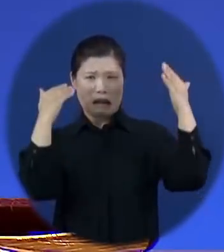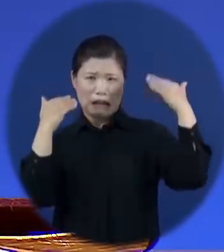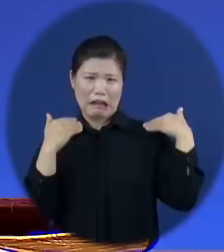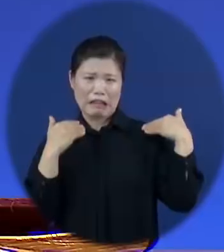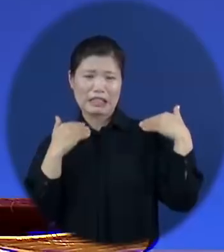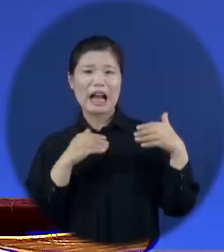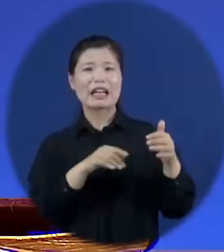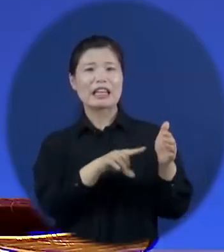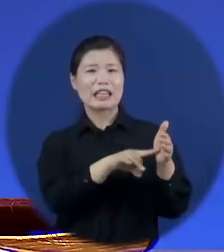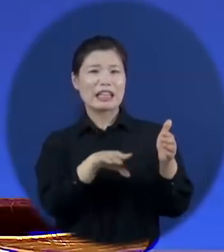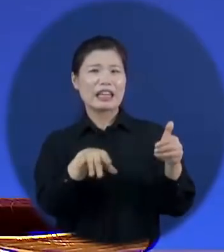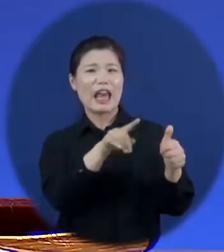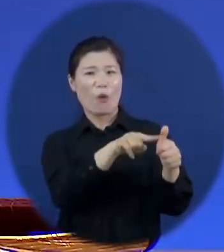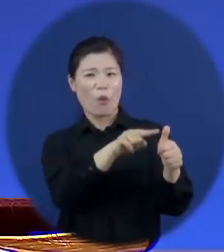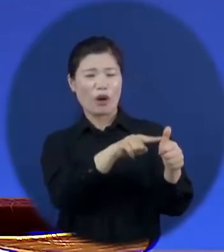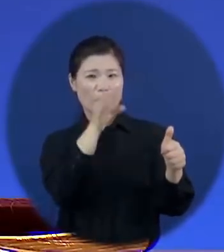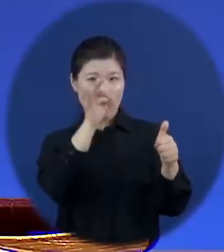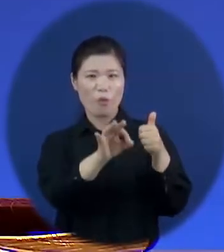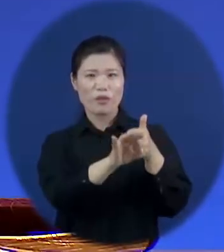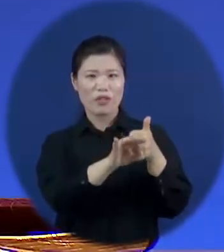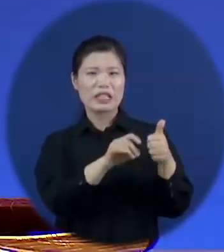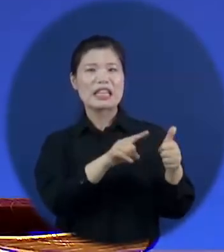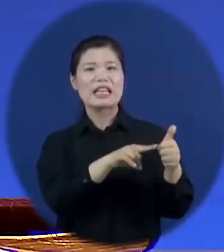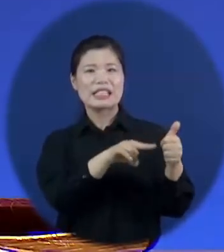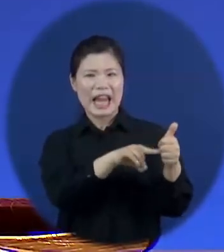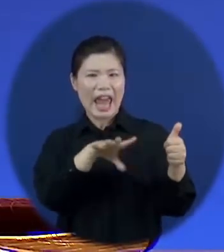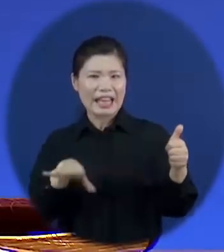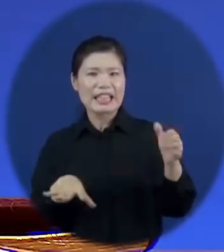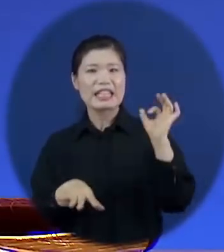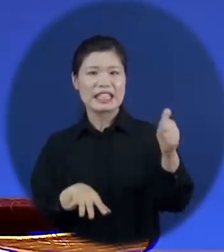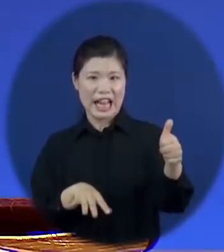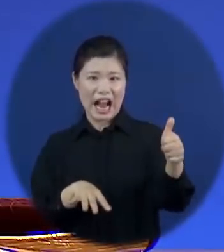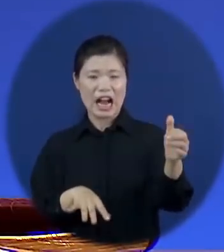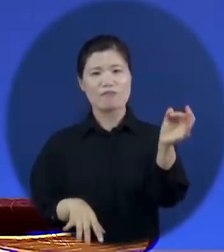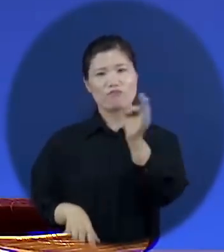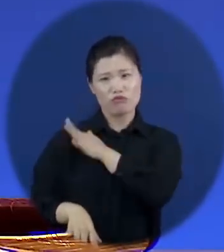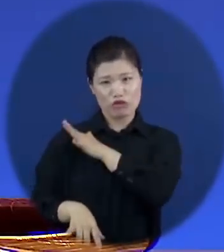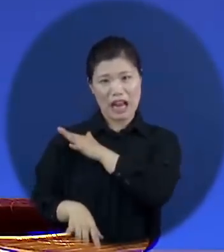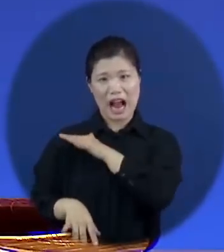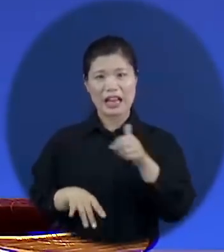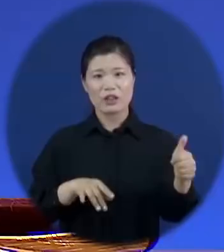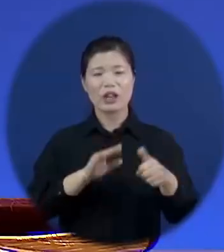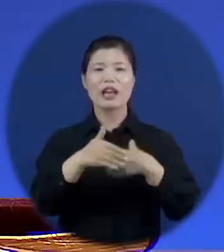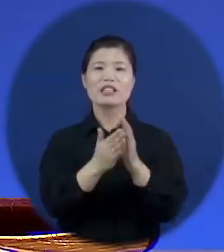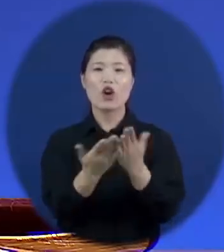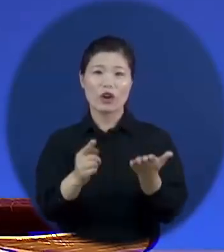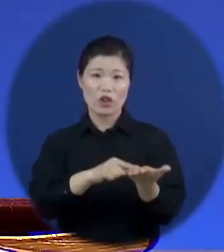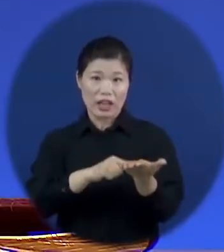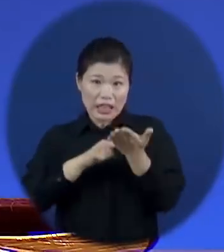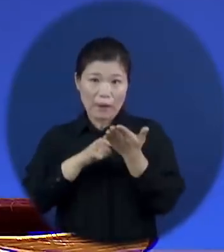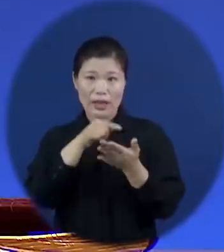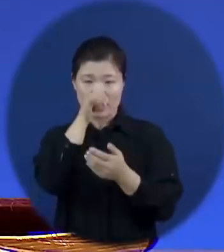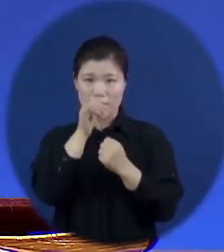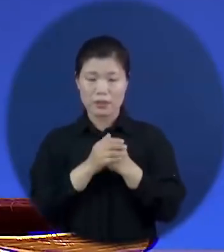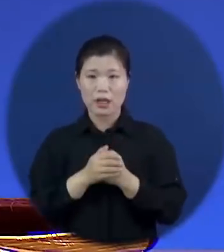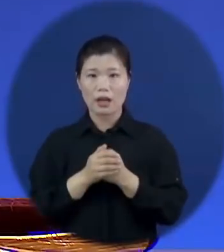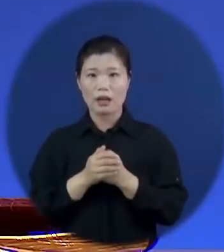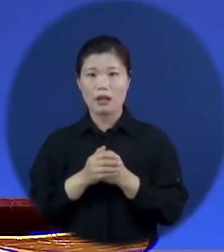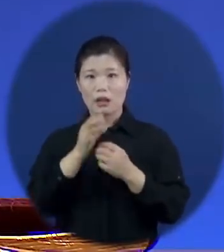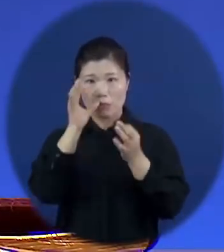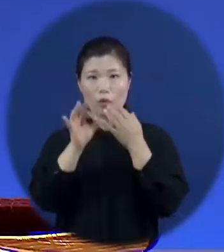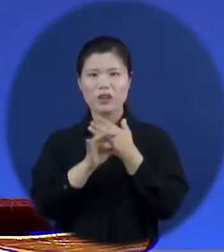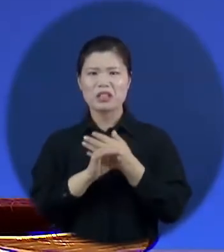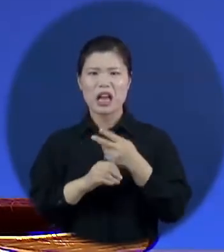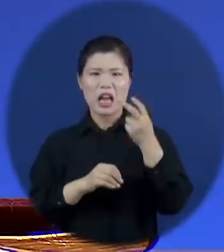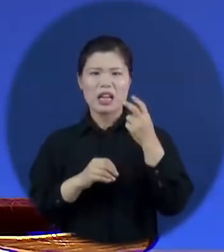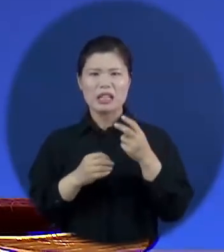본문 2절은 삭개오를 가리켜서 세리장이요 또한 부자라고 이렇게 말하고 있습니다. 앞에서